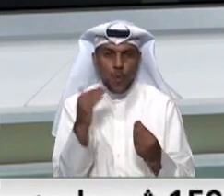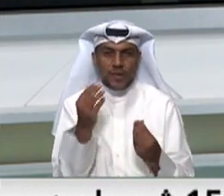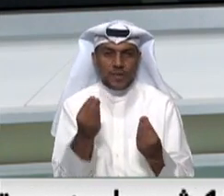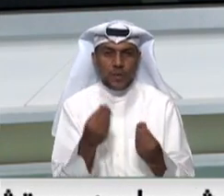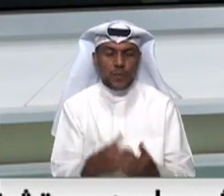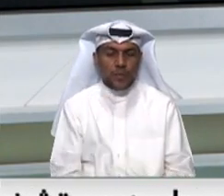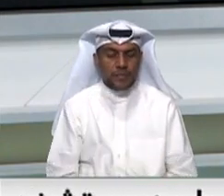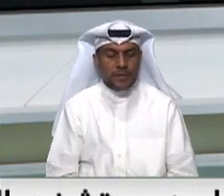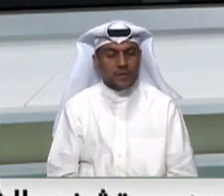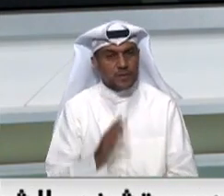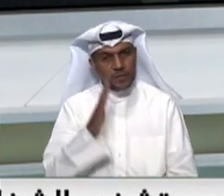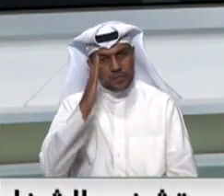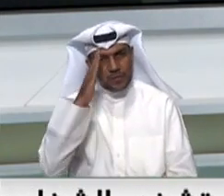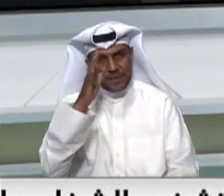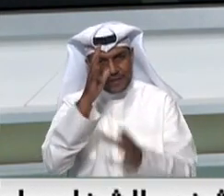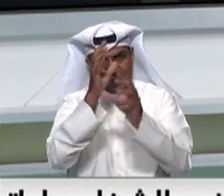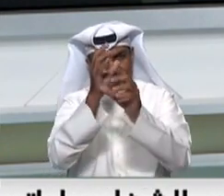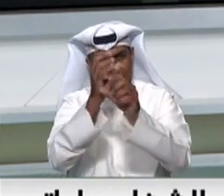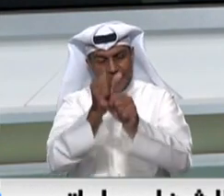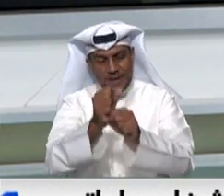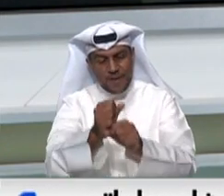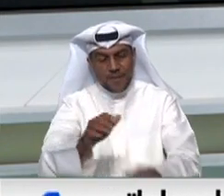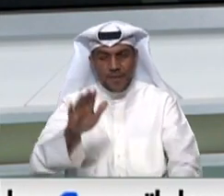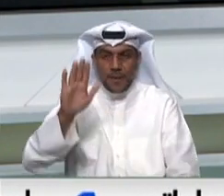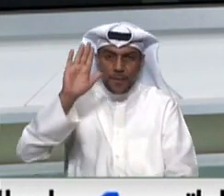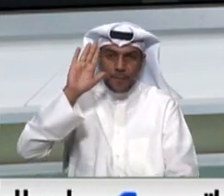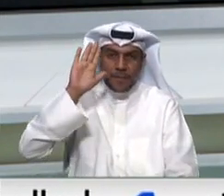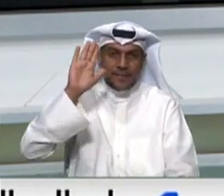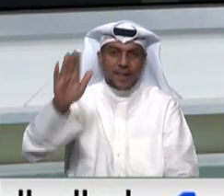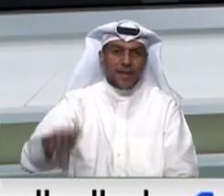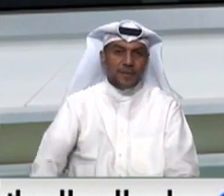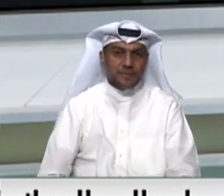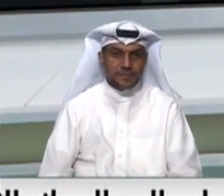معتدله باذن الله. اعزائي المشاهدين، اشكركم على حسن المتابعه، والان نعود الى الزملاء في الاستديو.